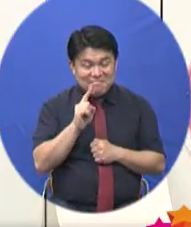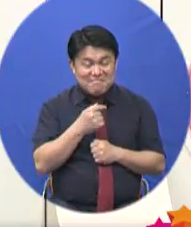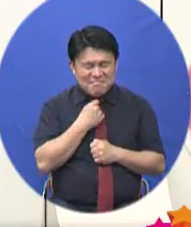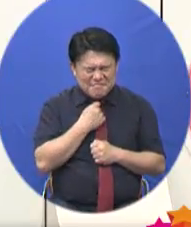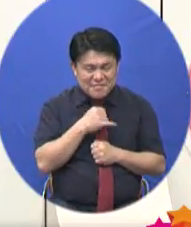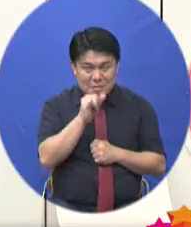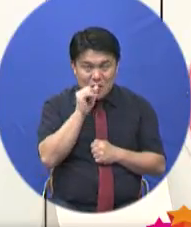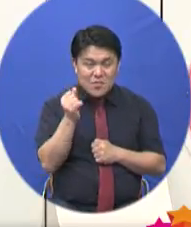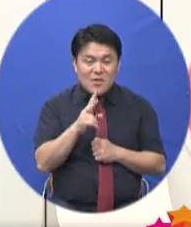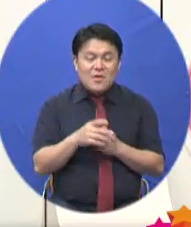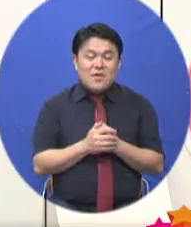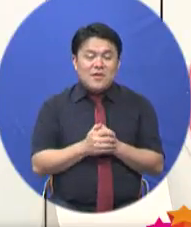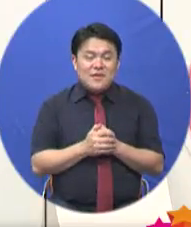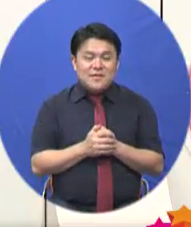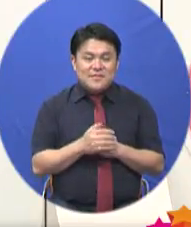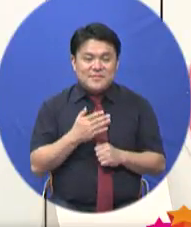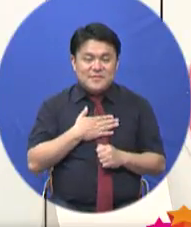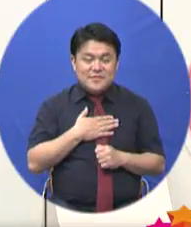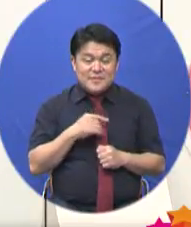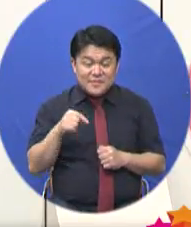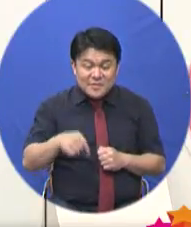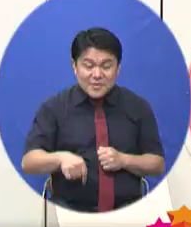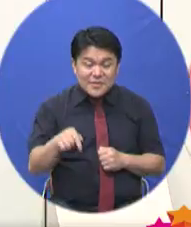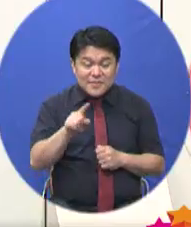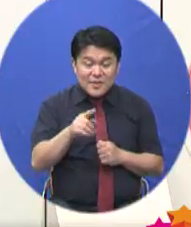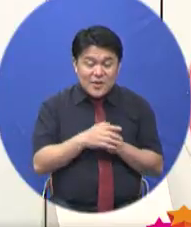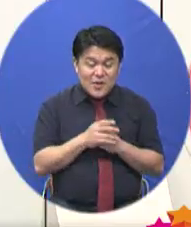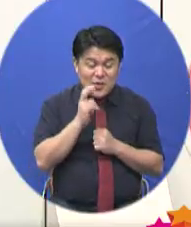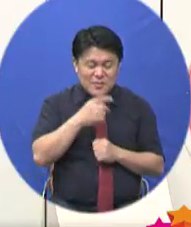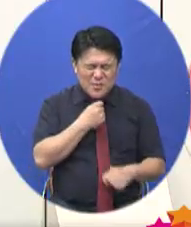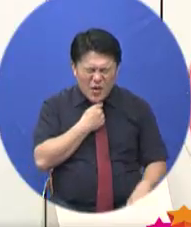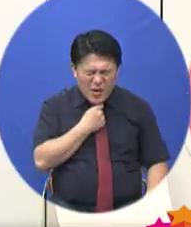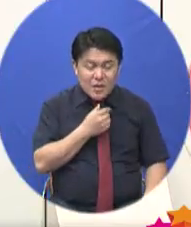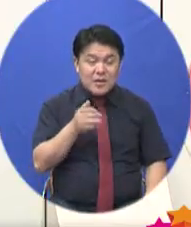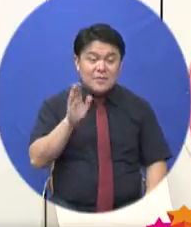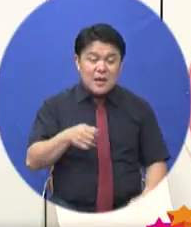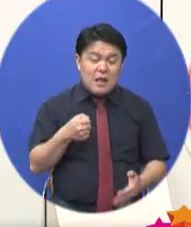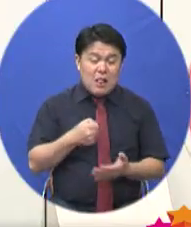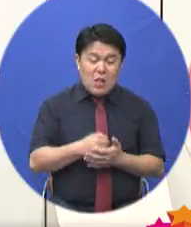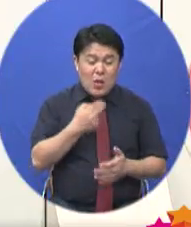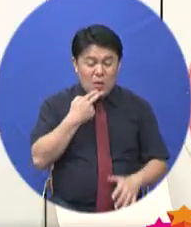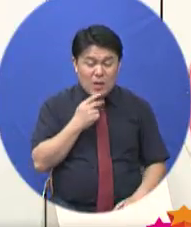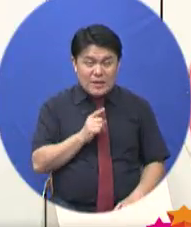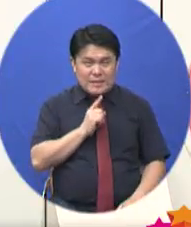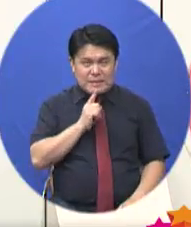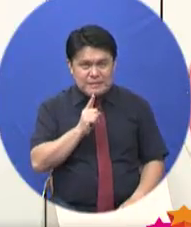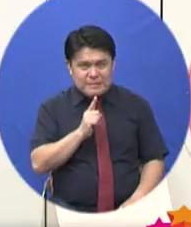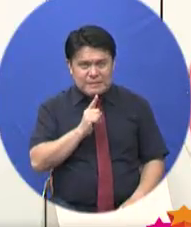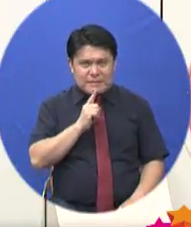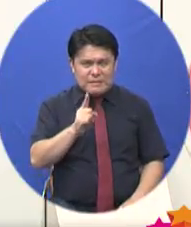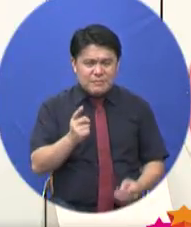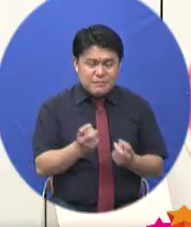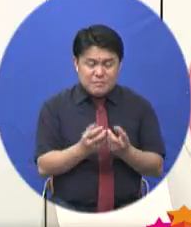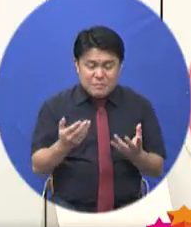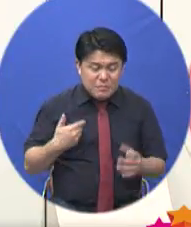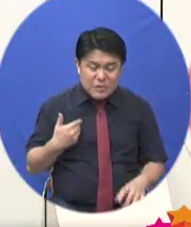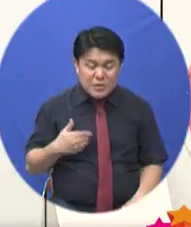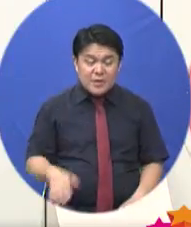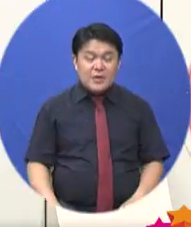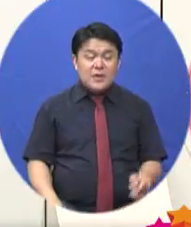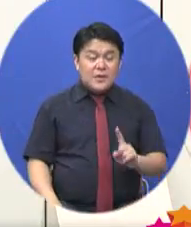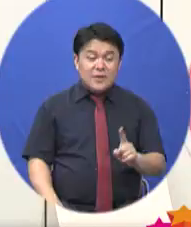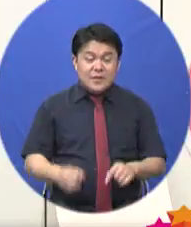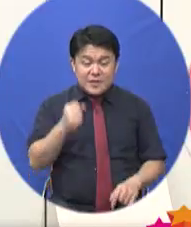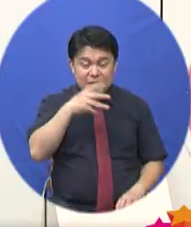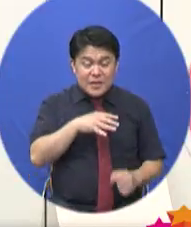드리고 싶고 아주 나 여기를 노래를 부르고 싶어도요. 네. 용기가 안 나고 신청을 할지를 몰라서 네.